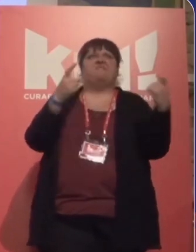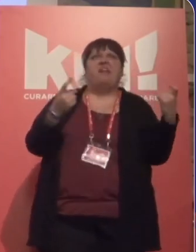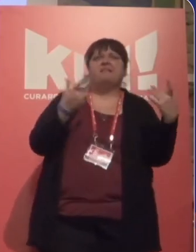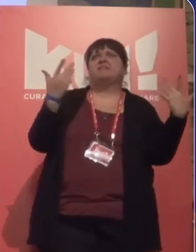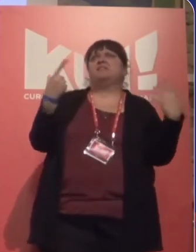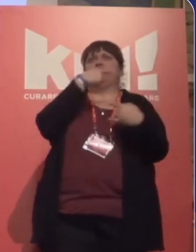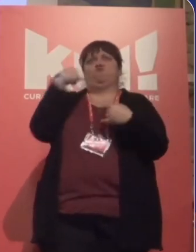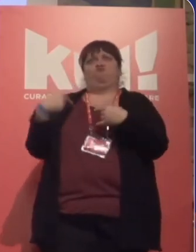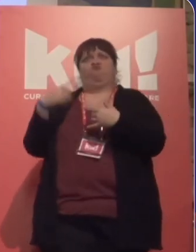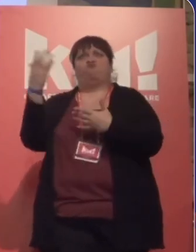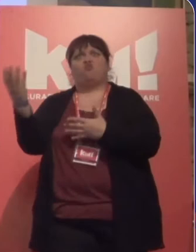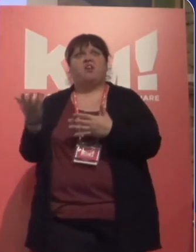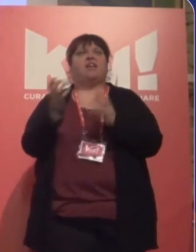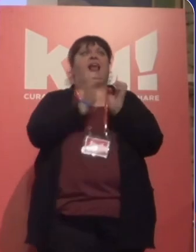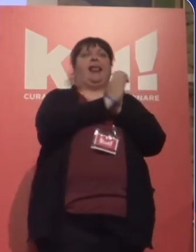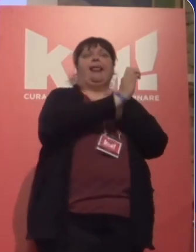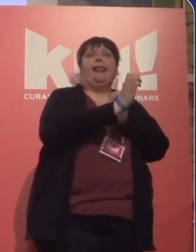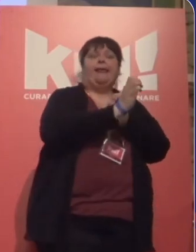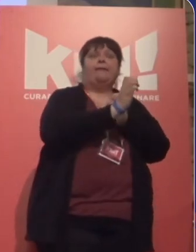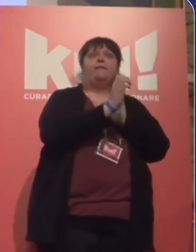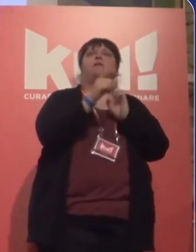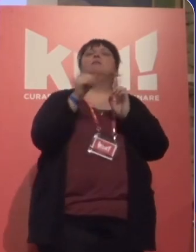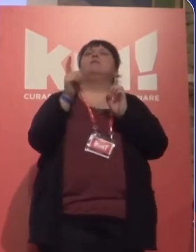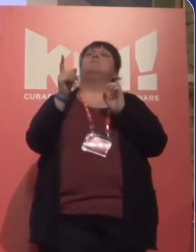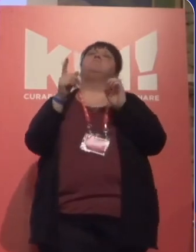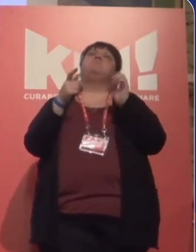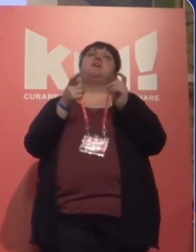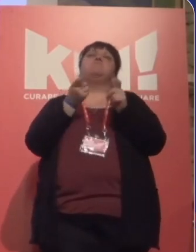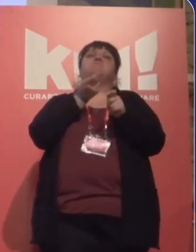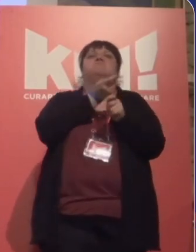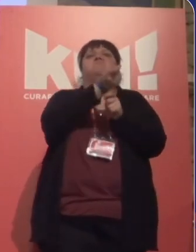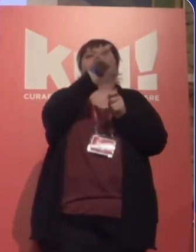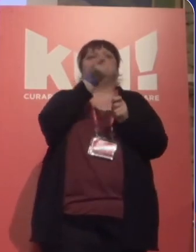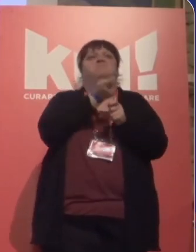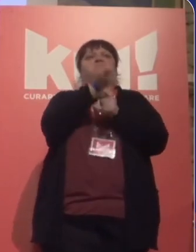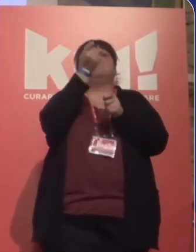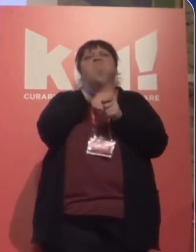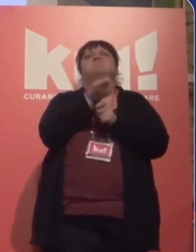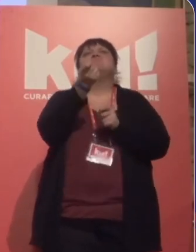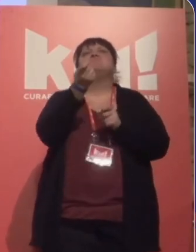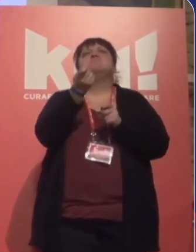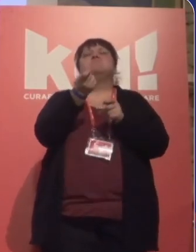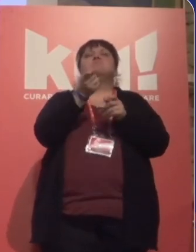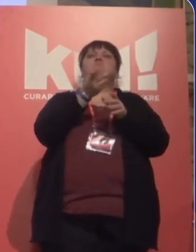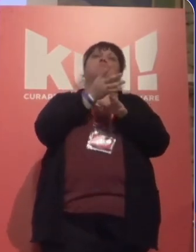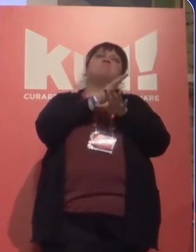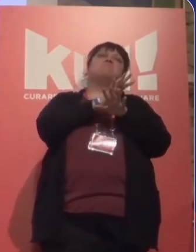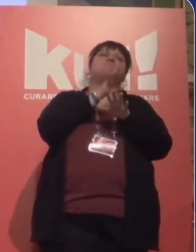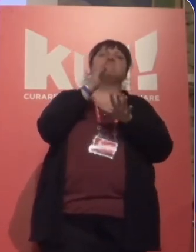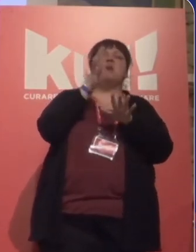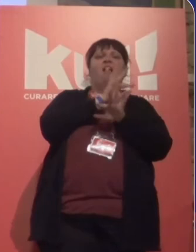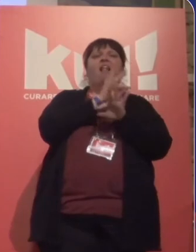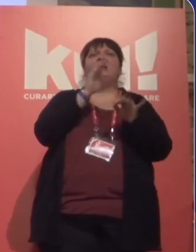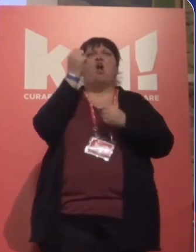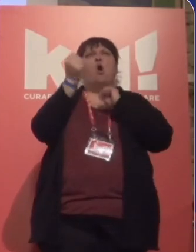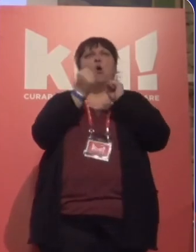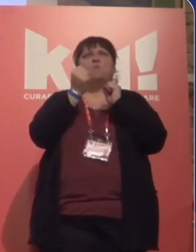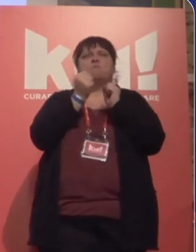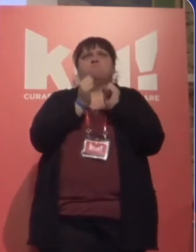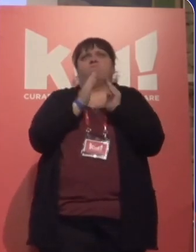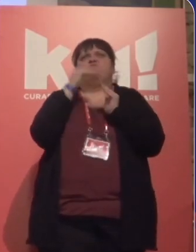alcune enormità l'enormità degli effetti dirompenti della crisi climatica innanzitutto